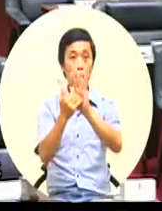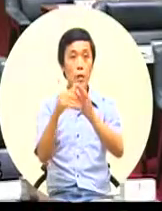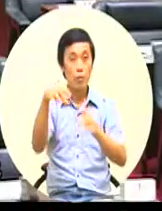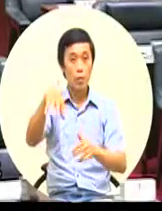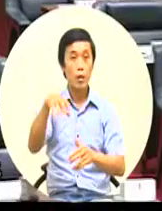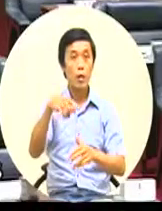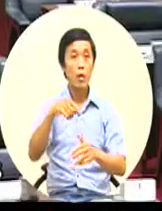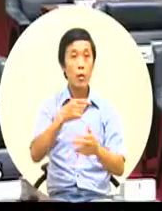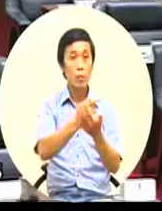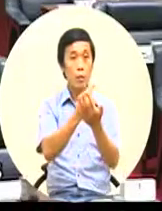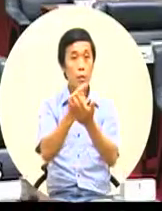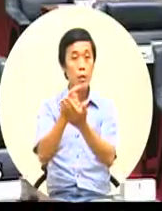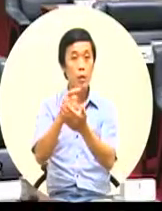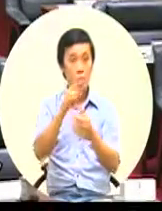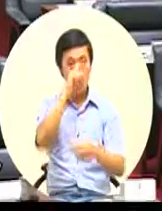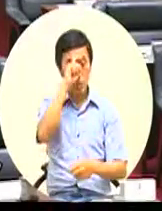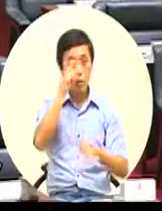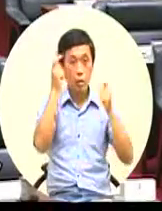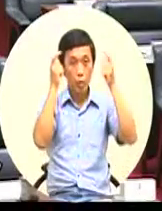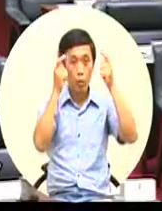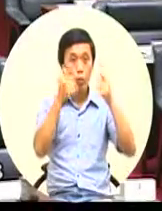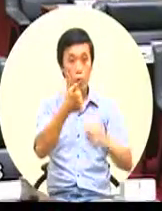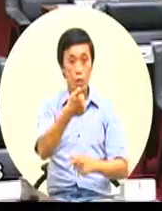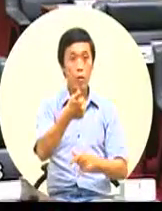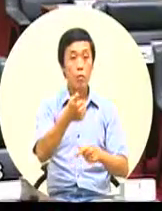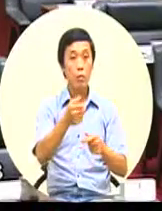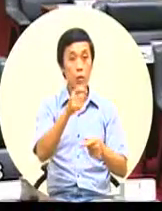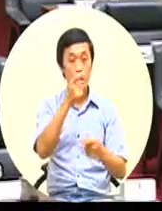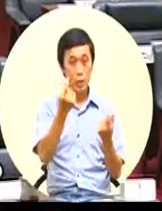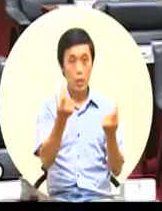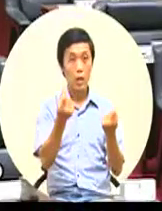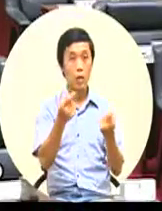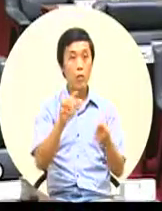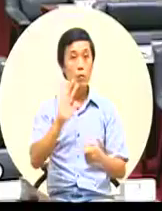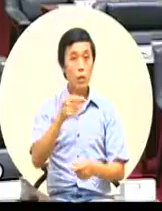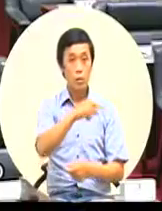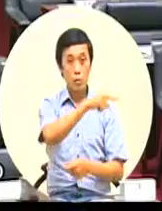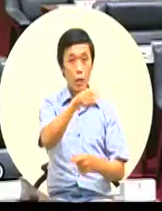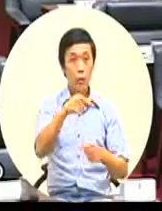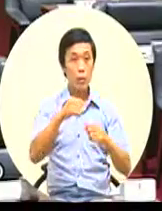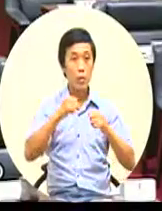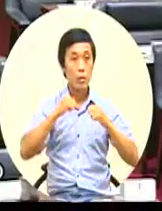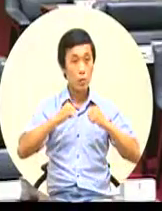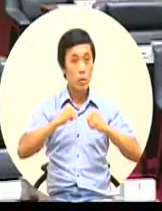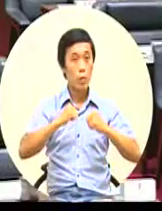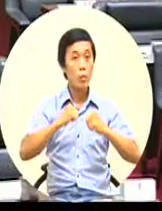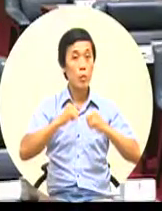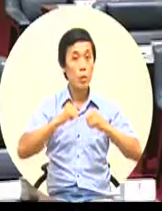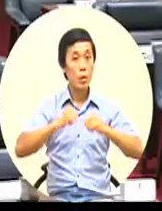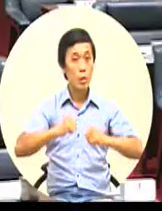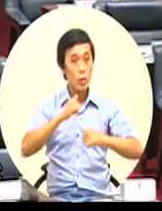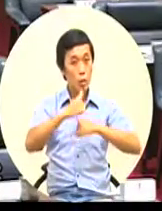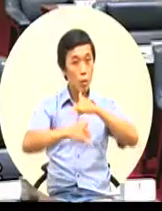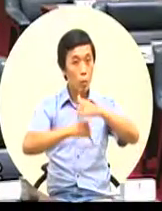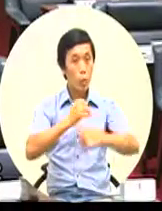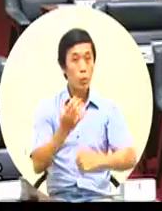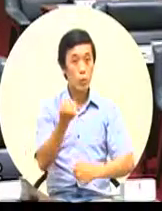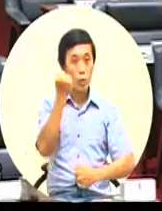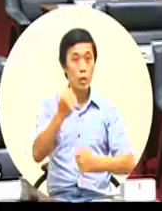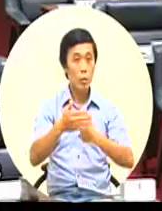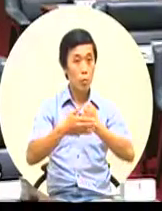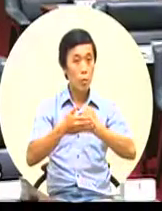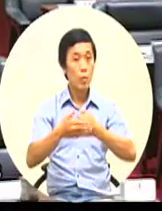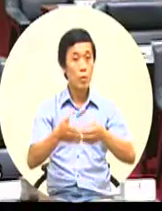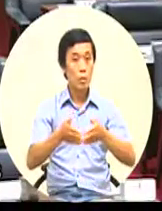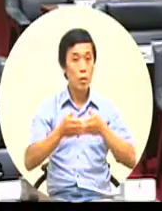样，我们都希望高雄好，但是问题是他们也要保障他们的生存权。所以我讲市长你，我要